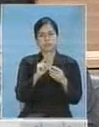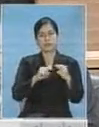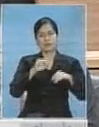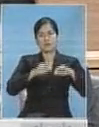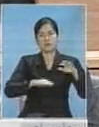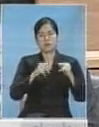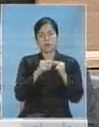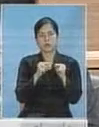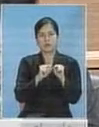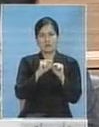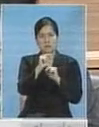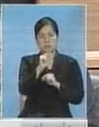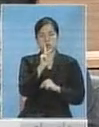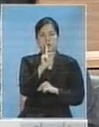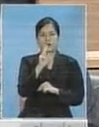ที่